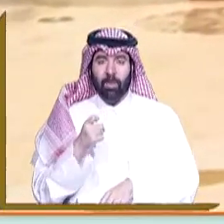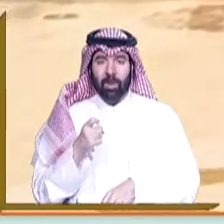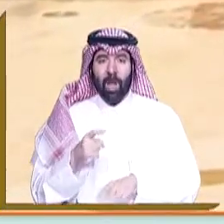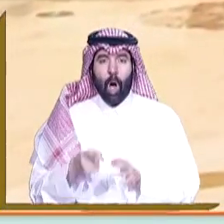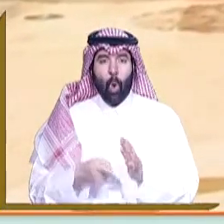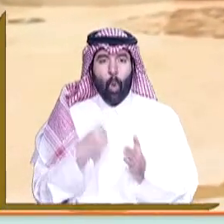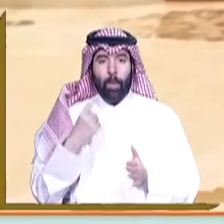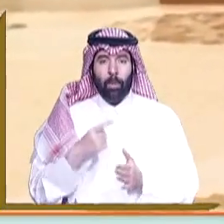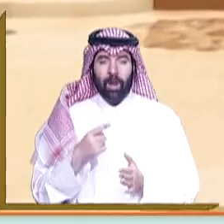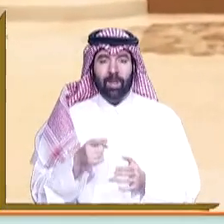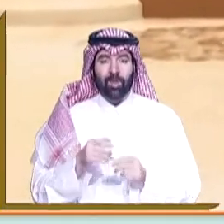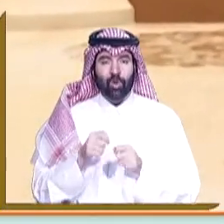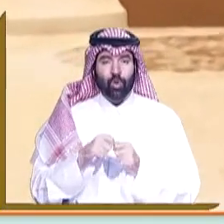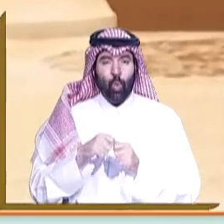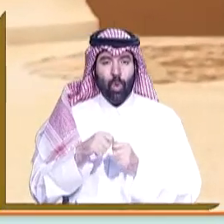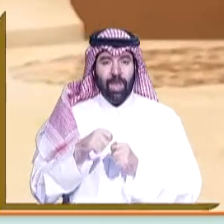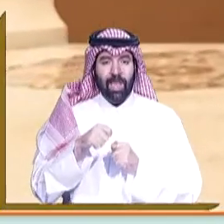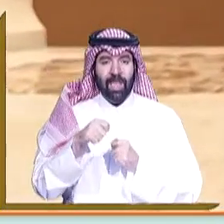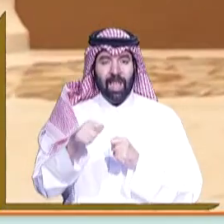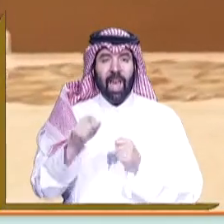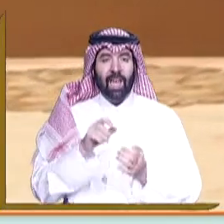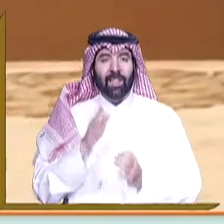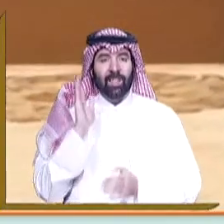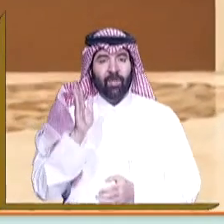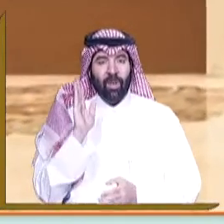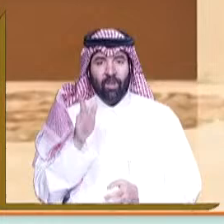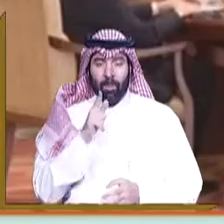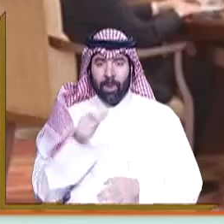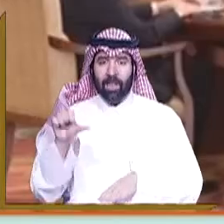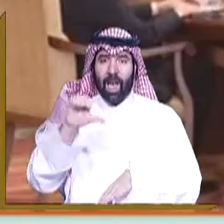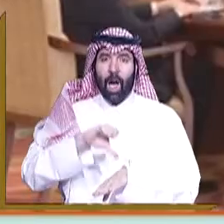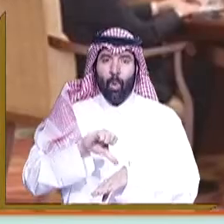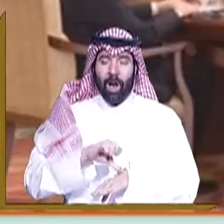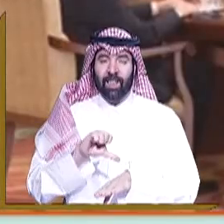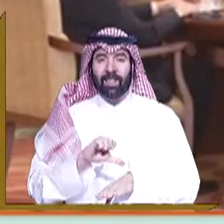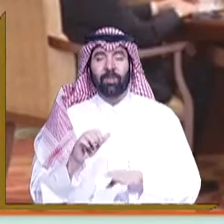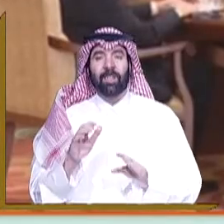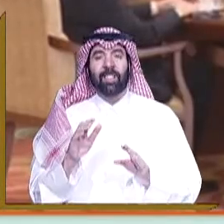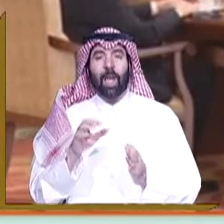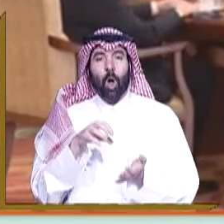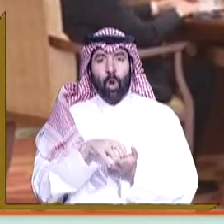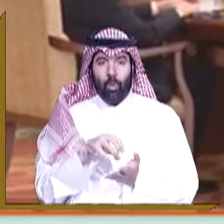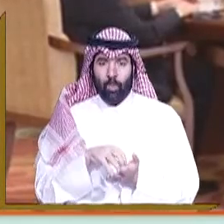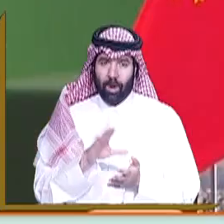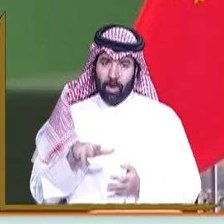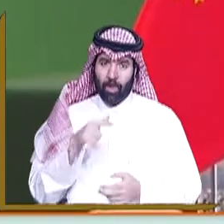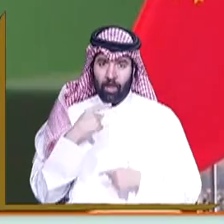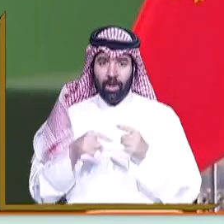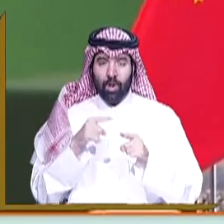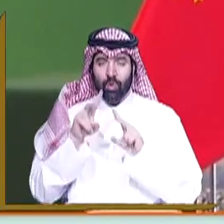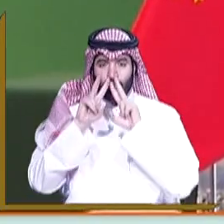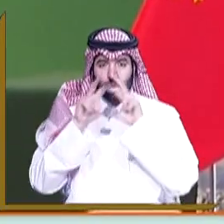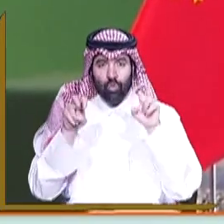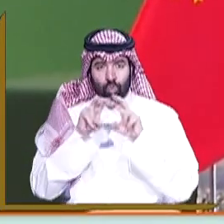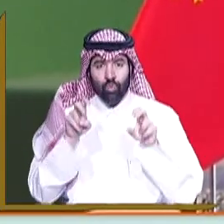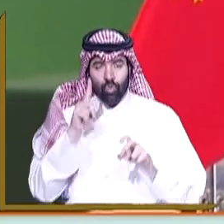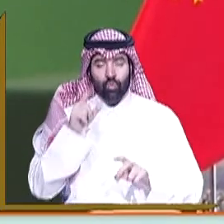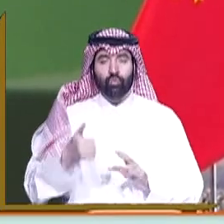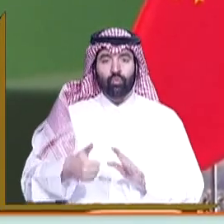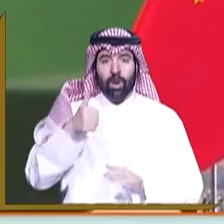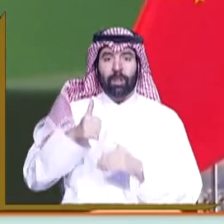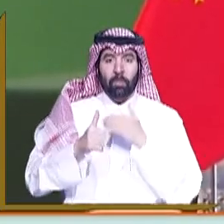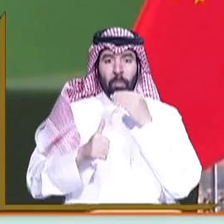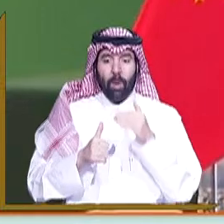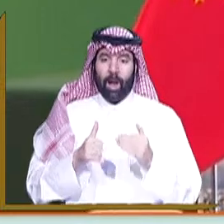من جولة طويلة ستكون لهذه العواصم وربما لغيرها، وسنرى النتائج عما